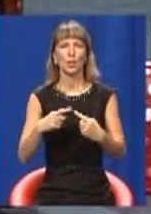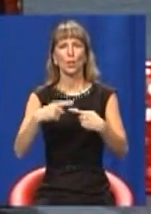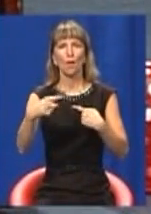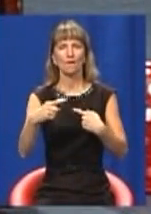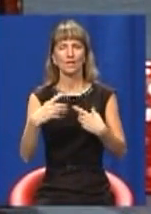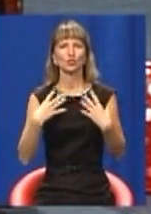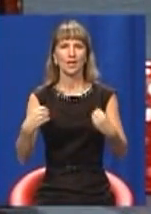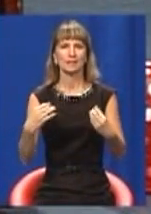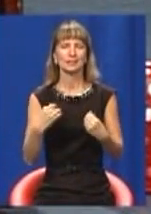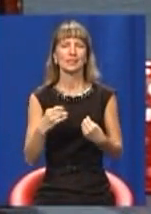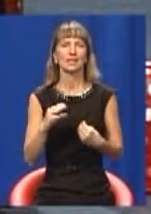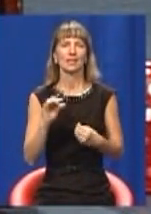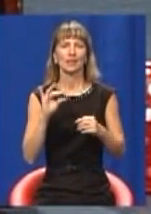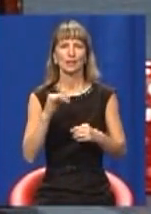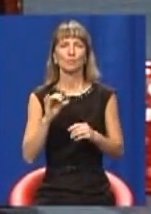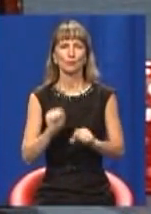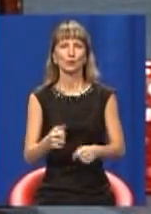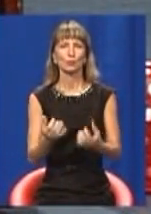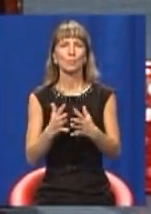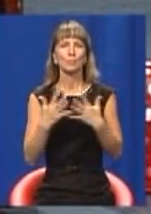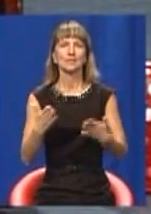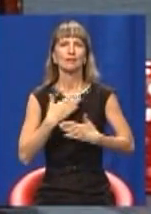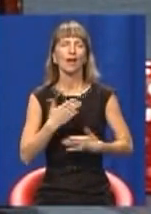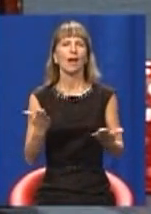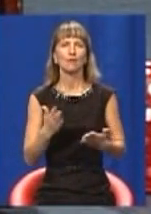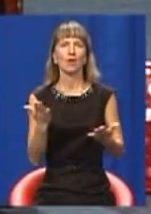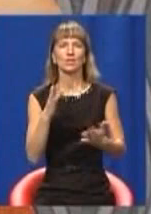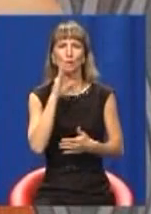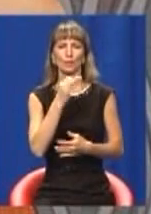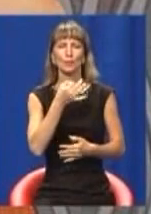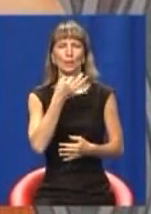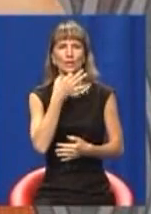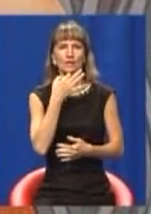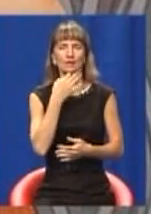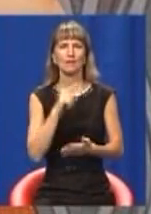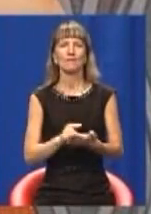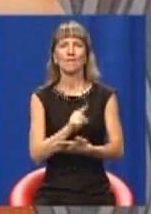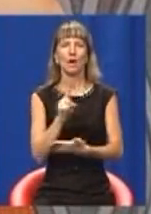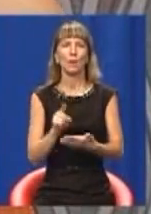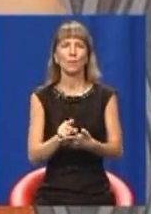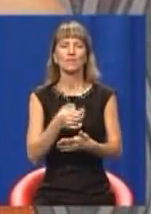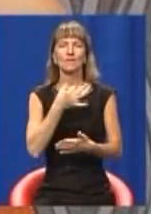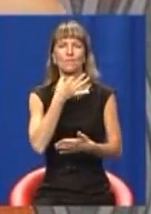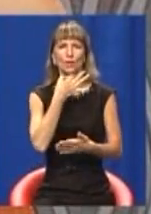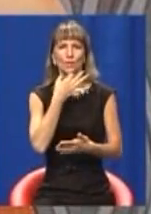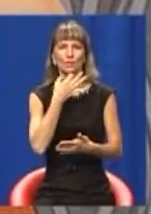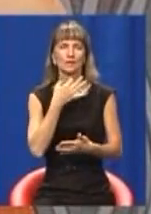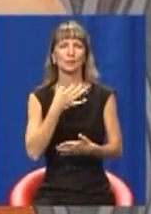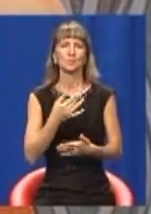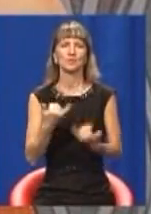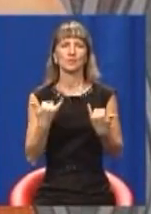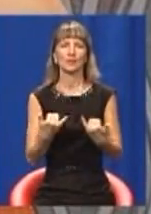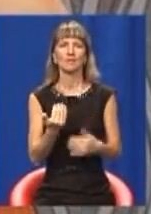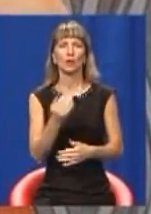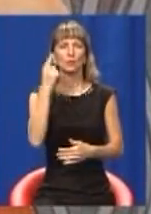Насправді, від того навіть можна отримувати більше задоволення, кому яка собака подобається, ну, виключно питання вкусу, як на мене. Ну, сьогодні з